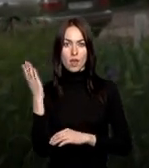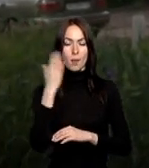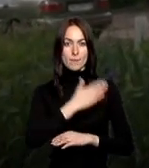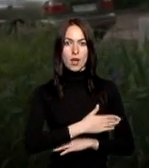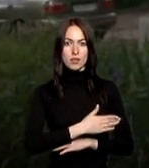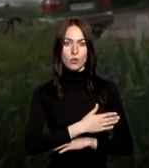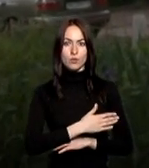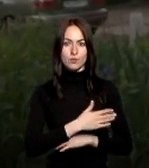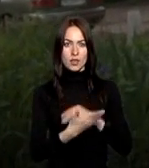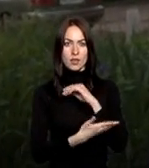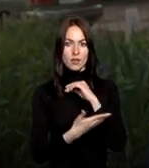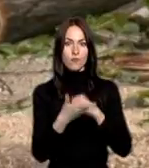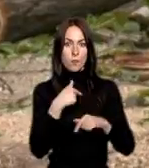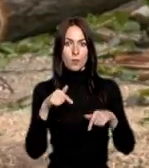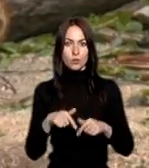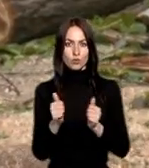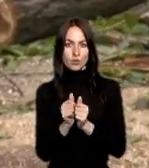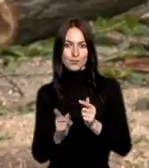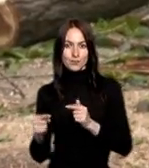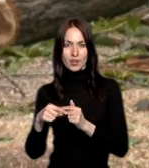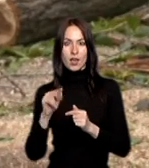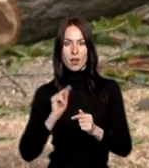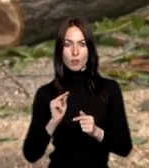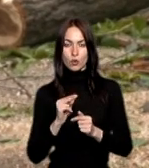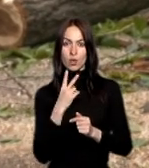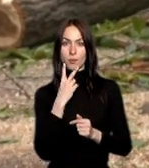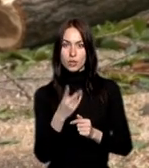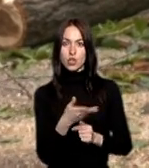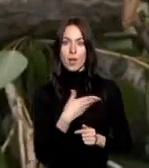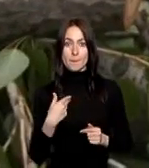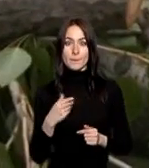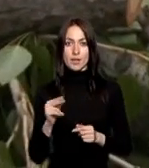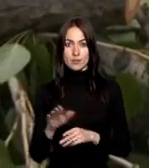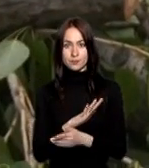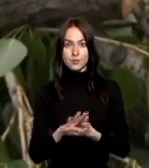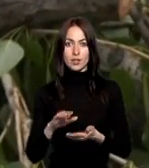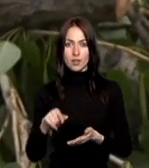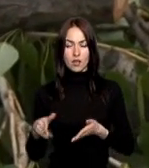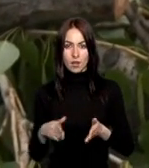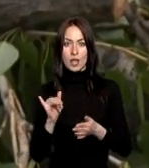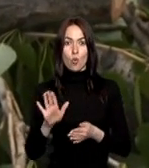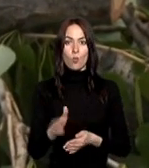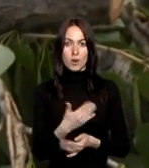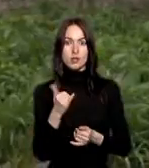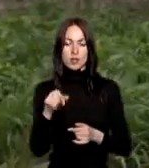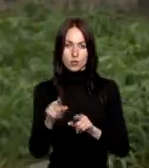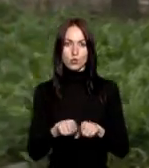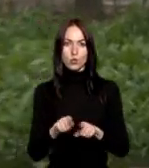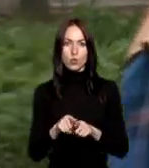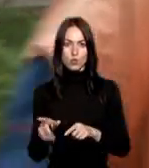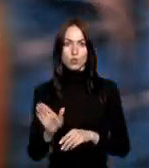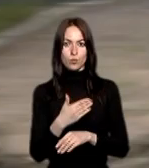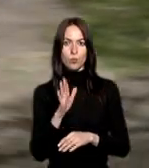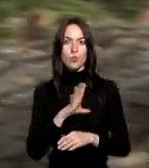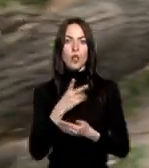Я бачив, як воно падало. Ми тут за рогом працюємо, бачили, як падало. Ми дорожники, прибрали його, і ось це зараз будемо прибирати. Воно лежало